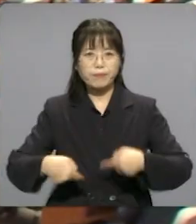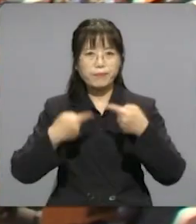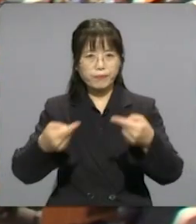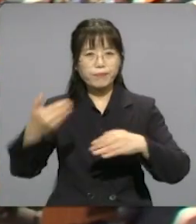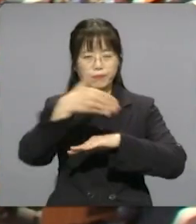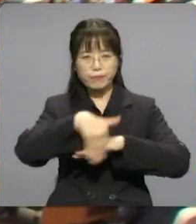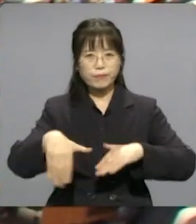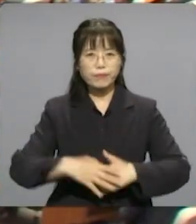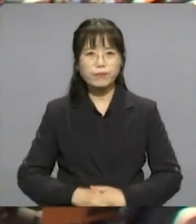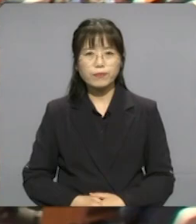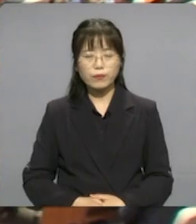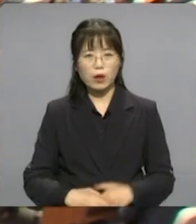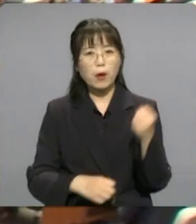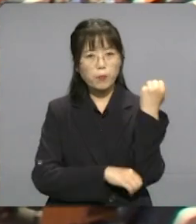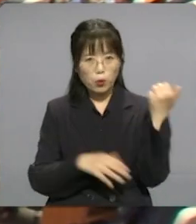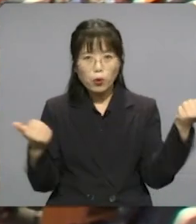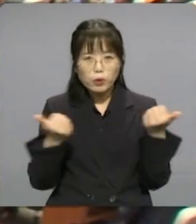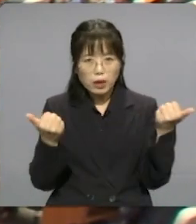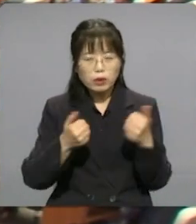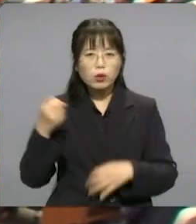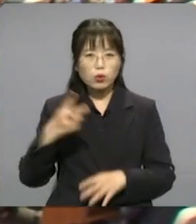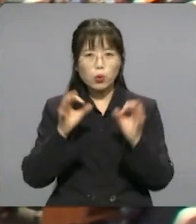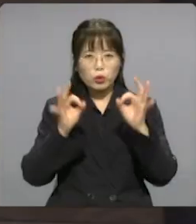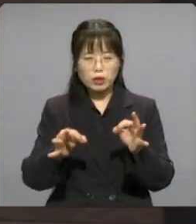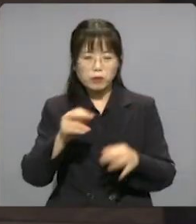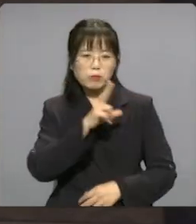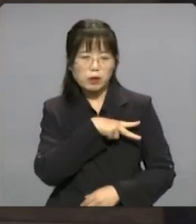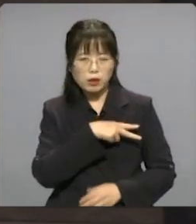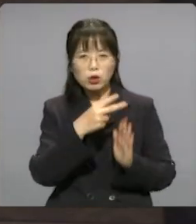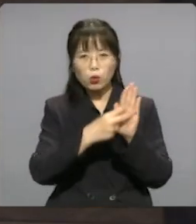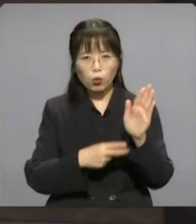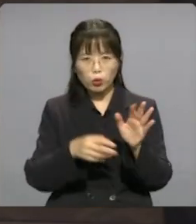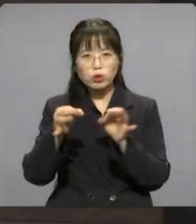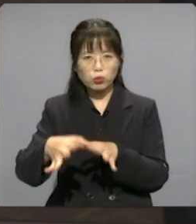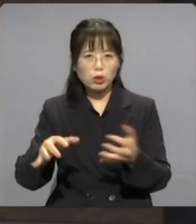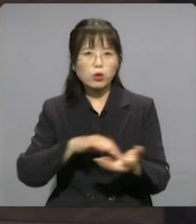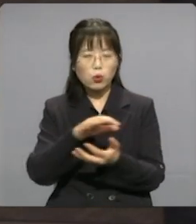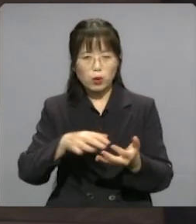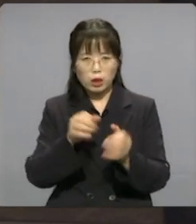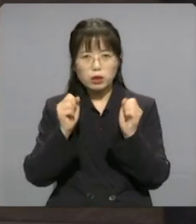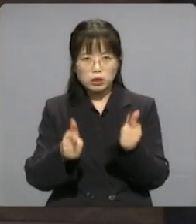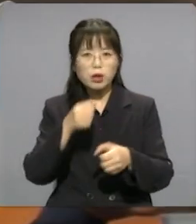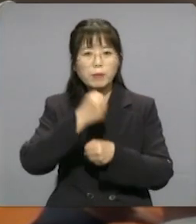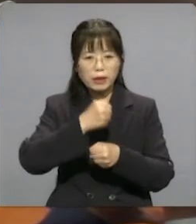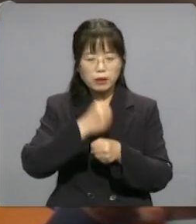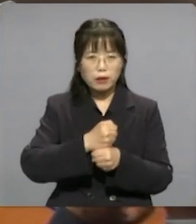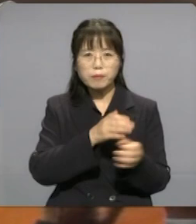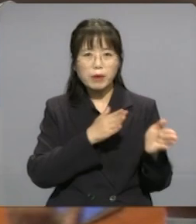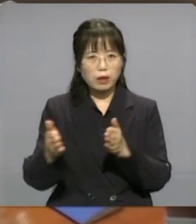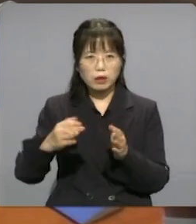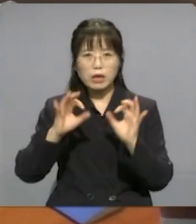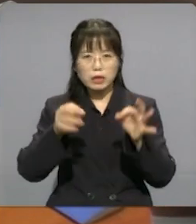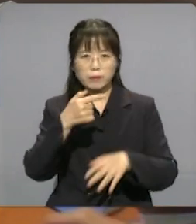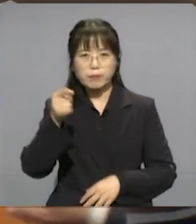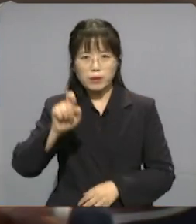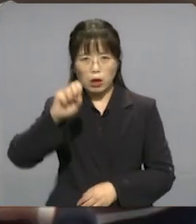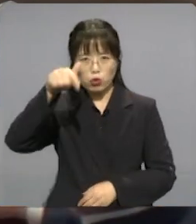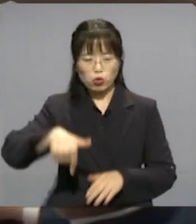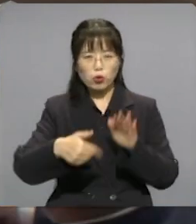것입니다. 본회의에서는 또 김남국 의원의 코인 투자 논란을 계기로 마련된 이른바 김남국